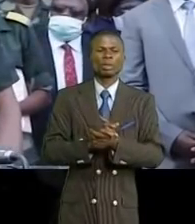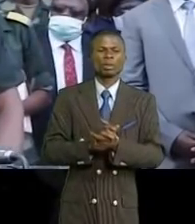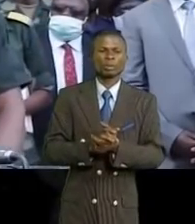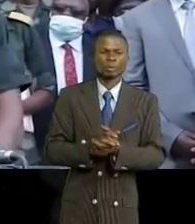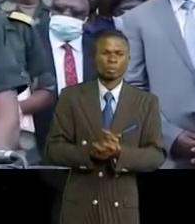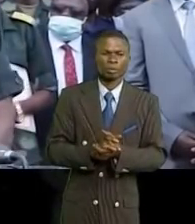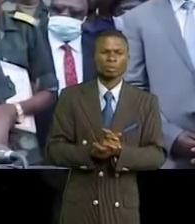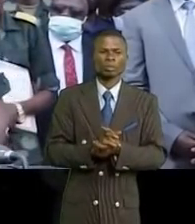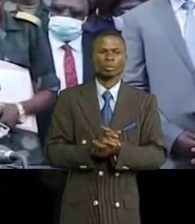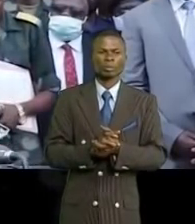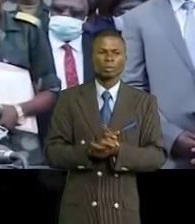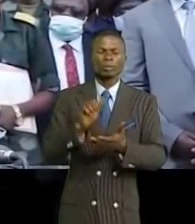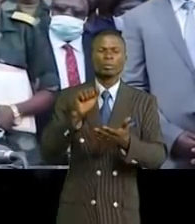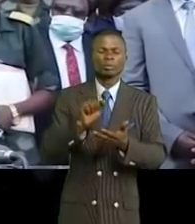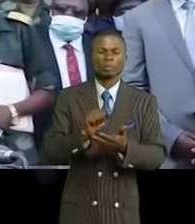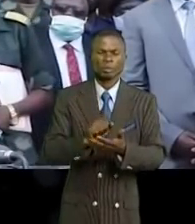c